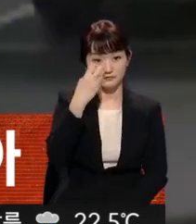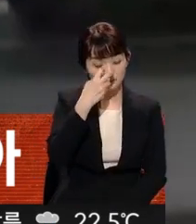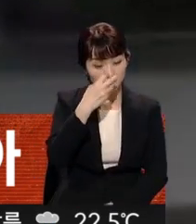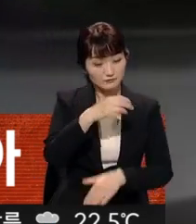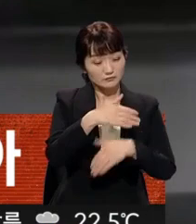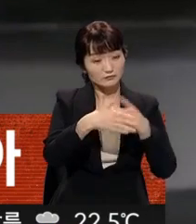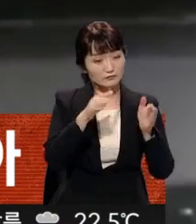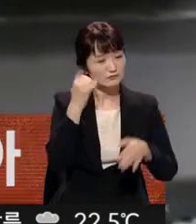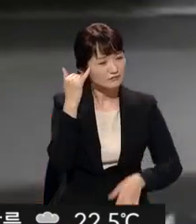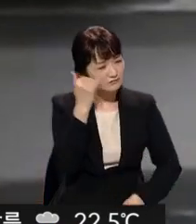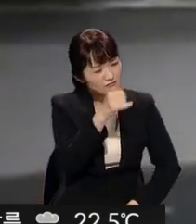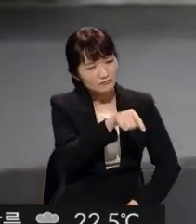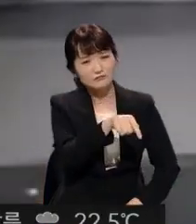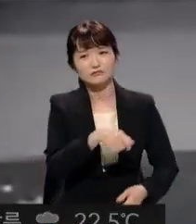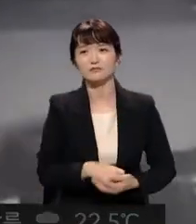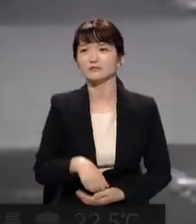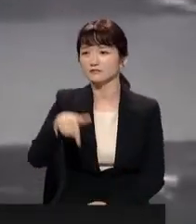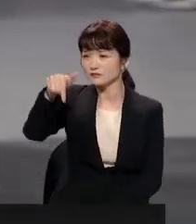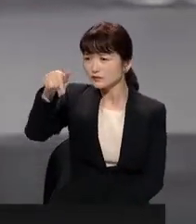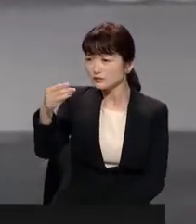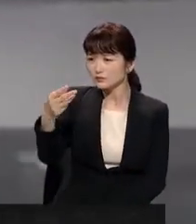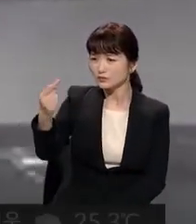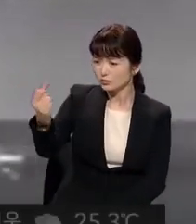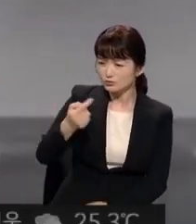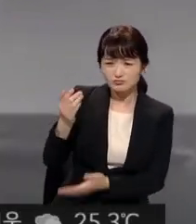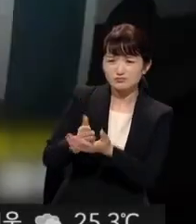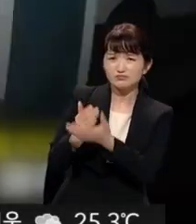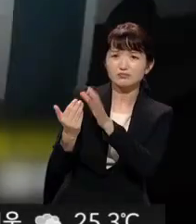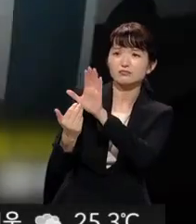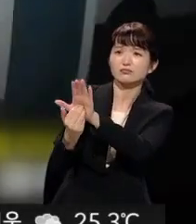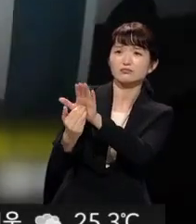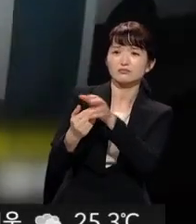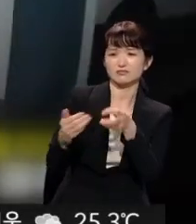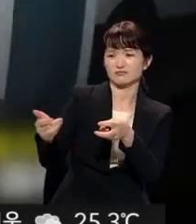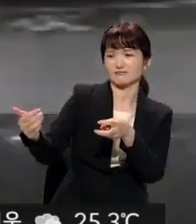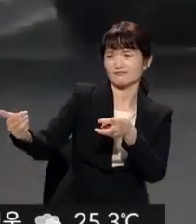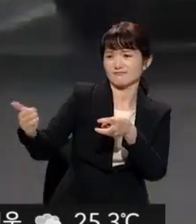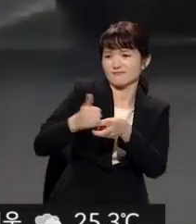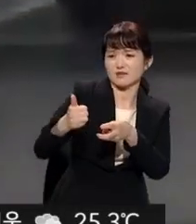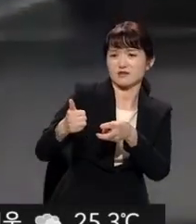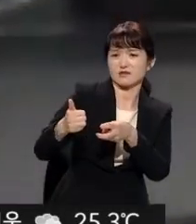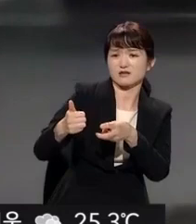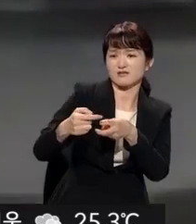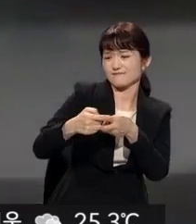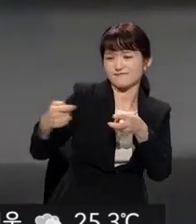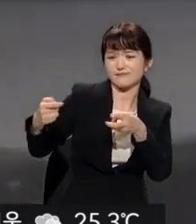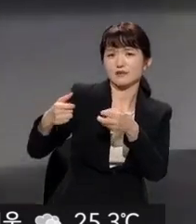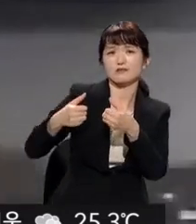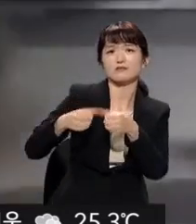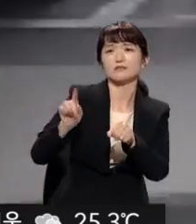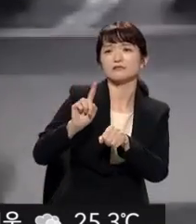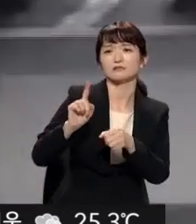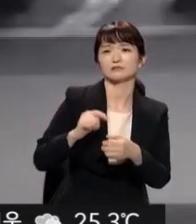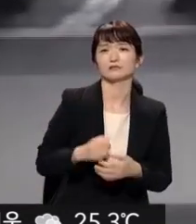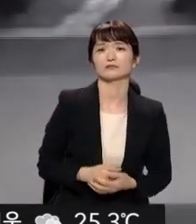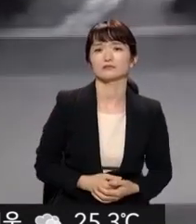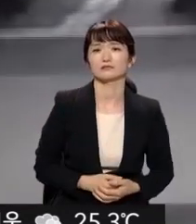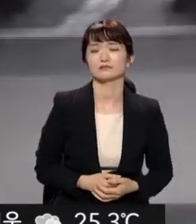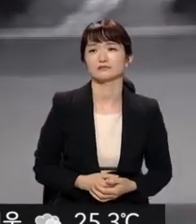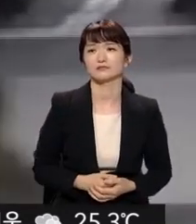했겠죠이 차주분께서 고라니 못 들어오게 막아야지 이거 고라에 들어와서 차를 이렇게 부수게 만들면 어떡하느냐 근데 뭐 저거는